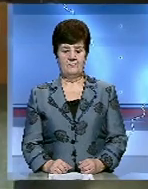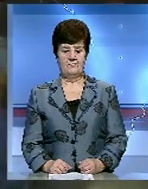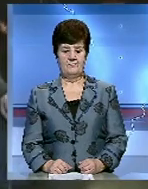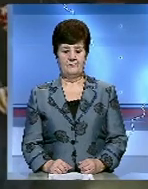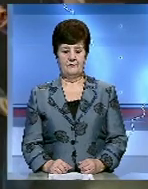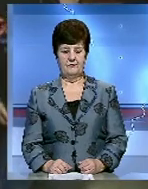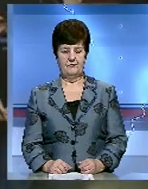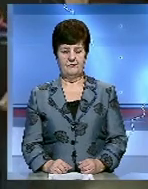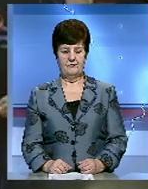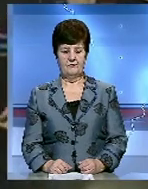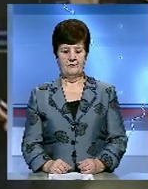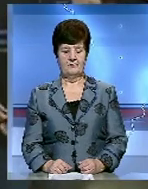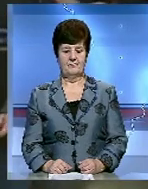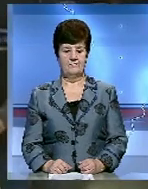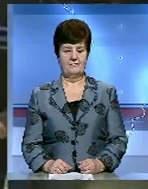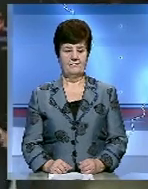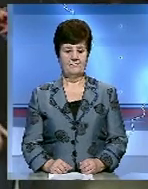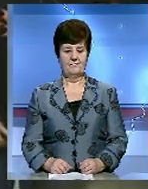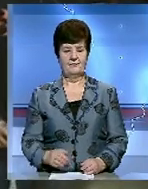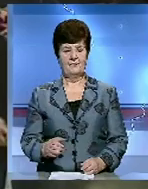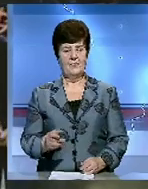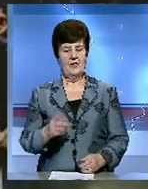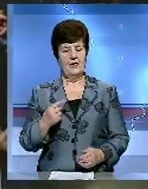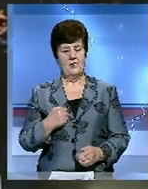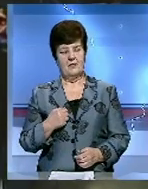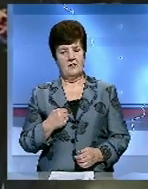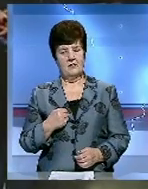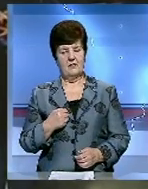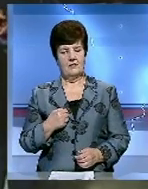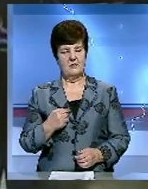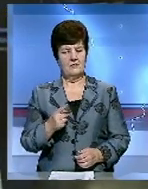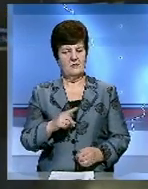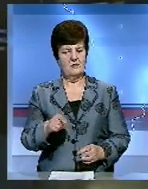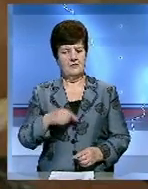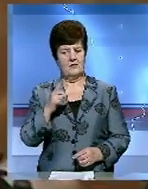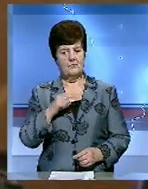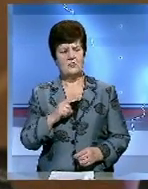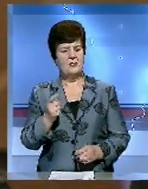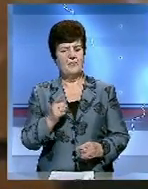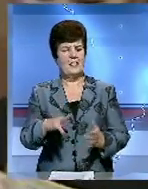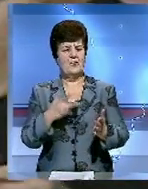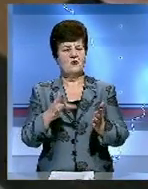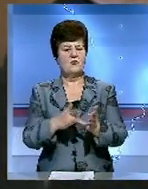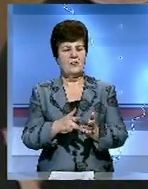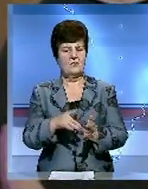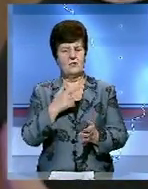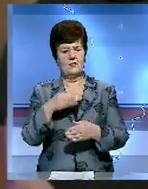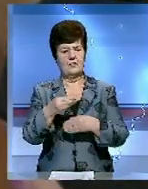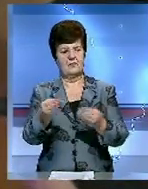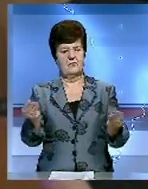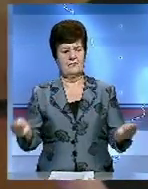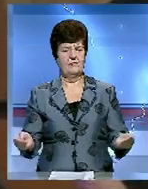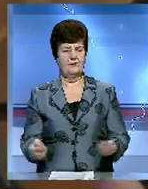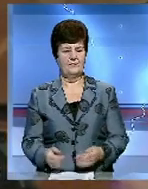Fetelor, am dat să un centru minunat. Ce fel de centru? Ia uite ce v-am adus și vouă.